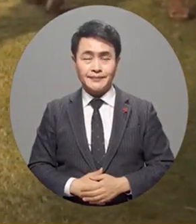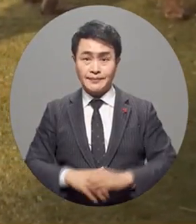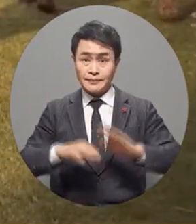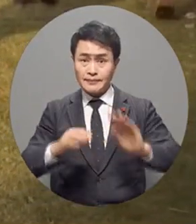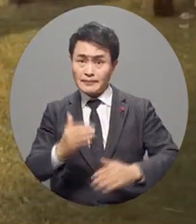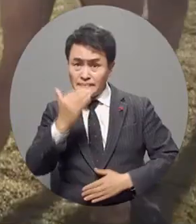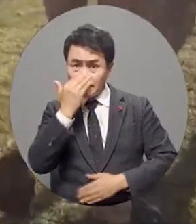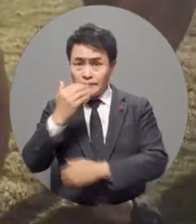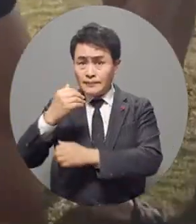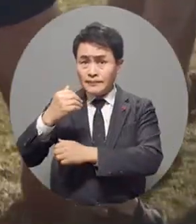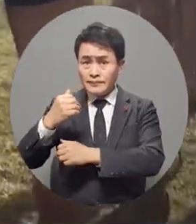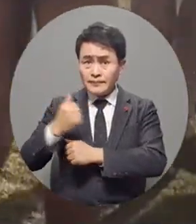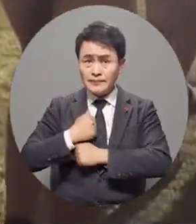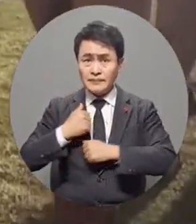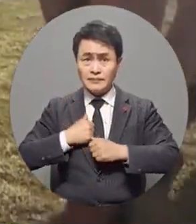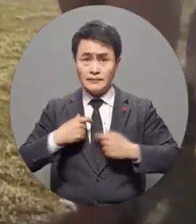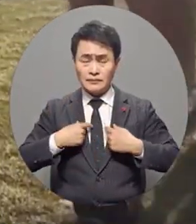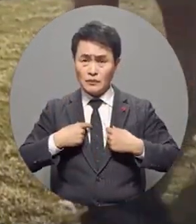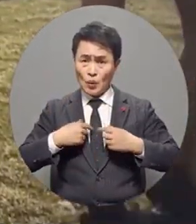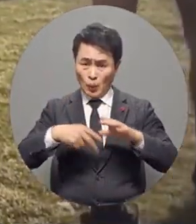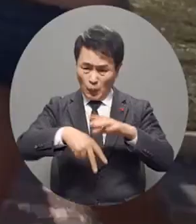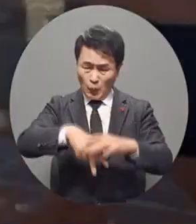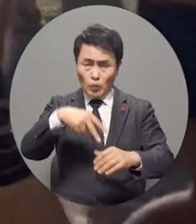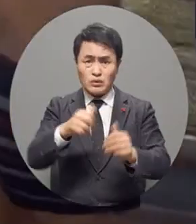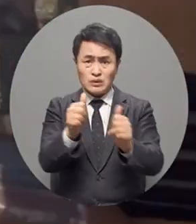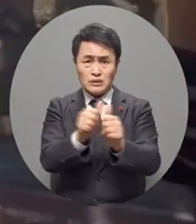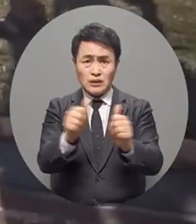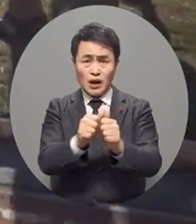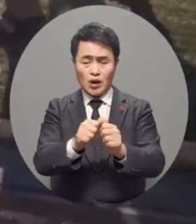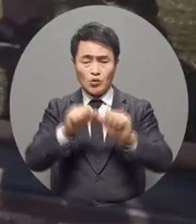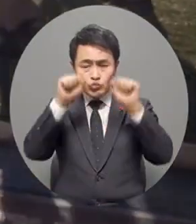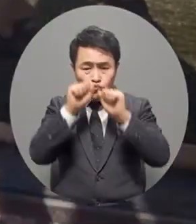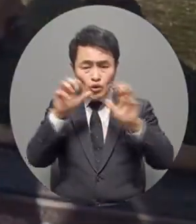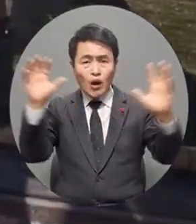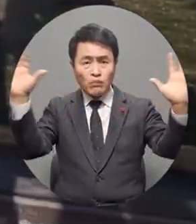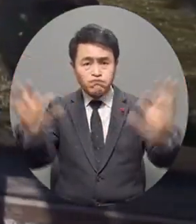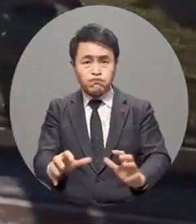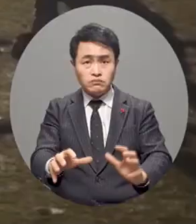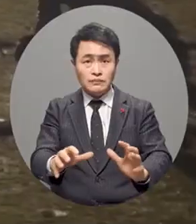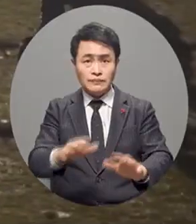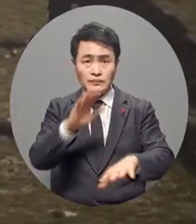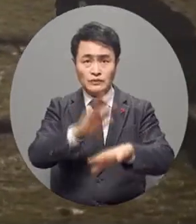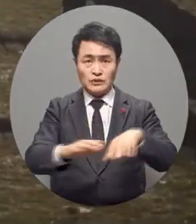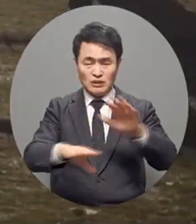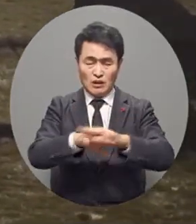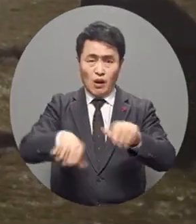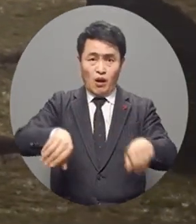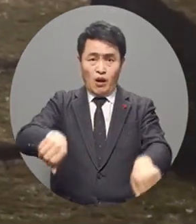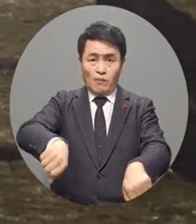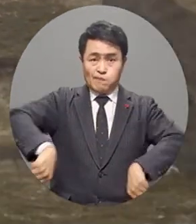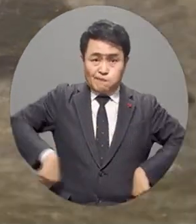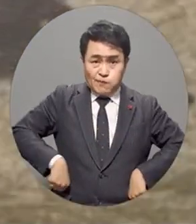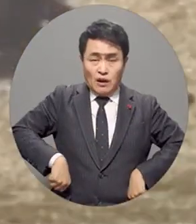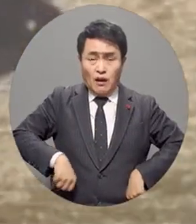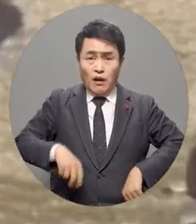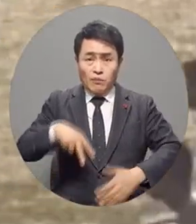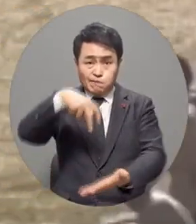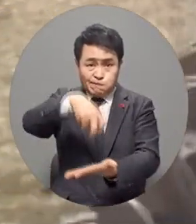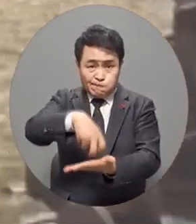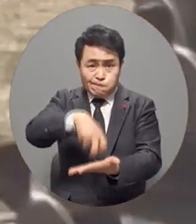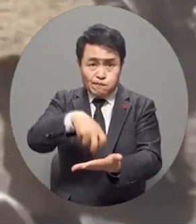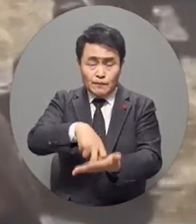이스라엘 군인들이 속옷차림의 남성들을 운동장에 불러 모읍니다. 양손이 뒤로 묶인 남성들은 무릎을 꿇린